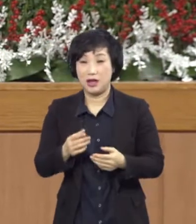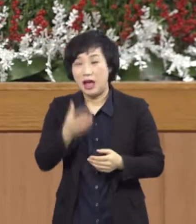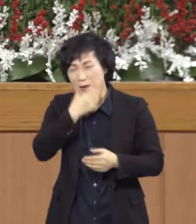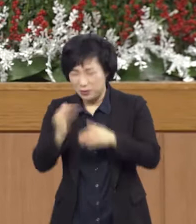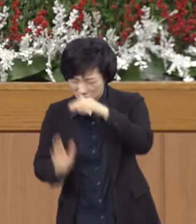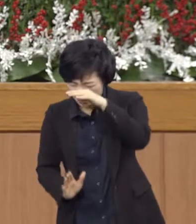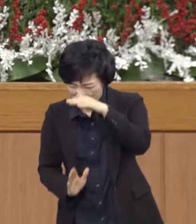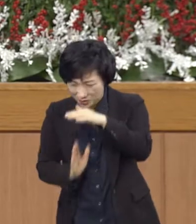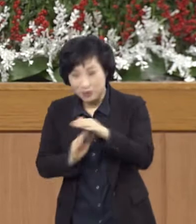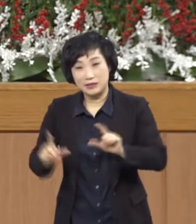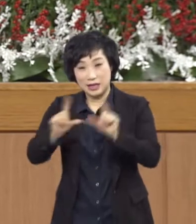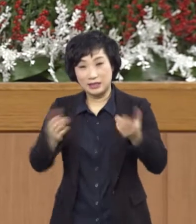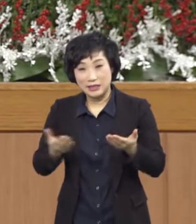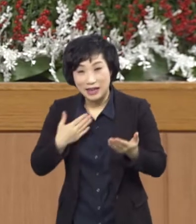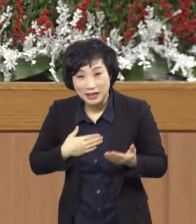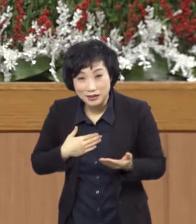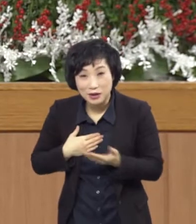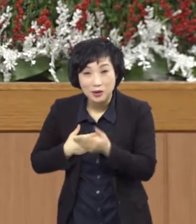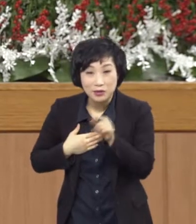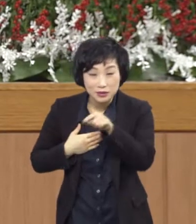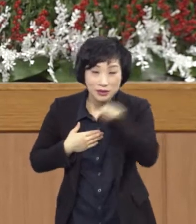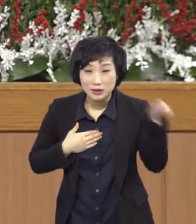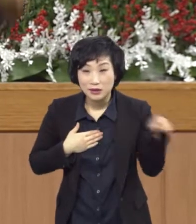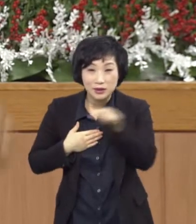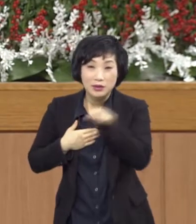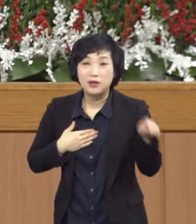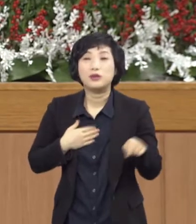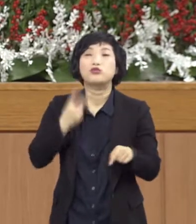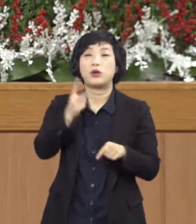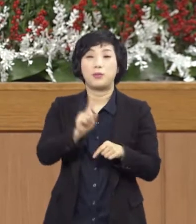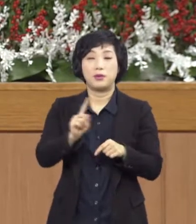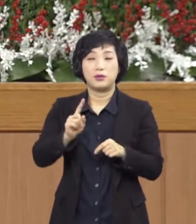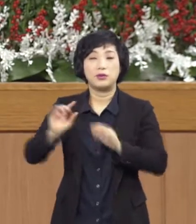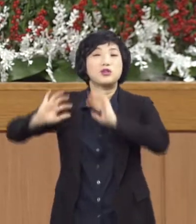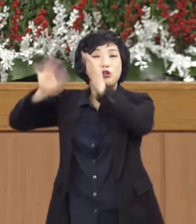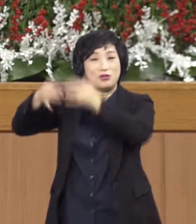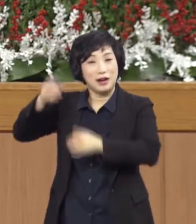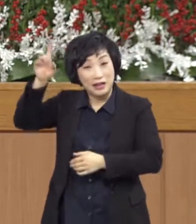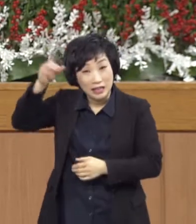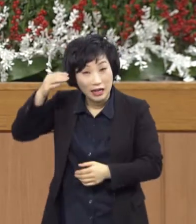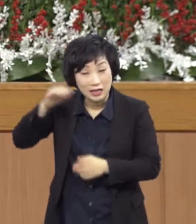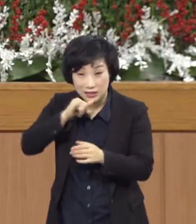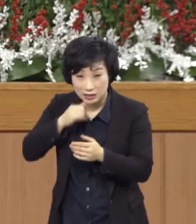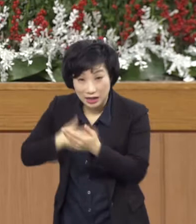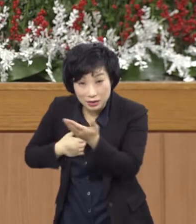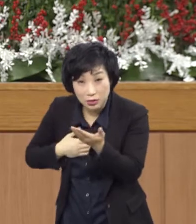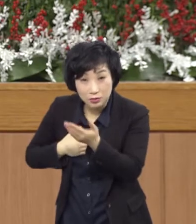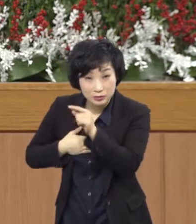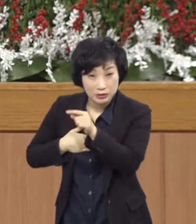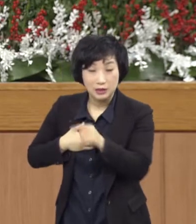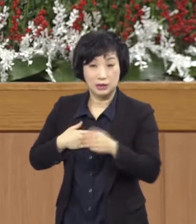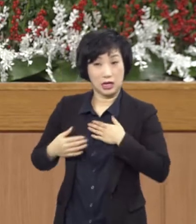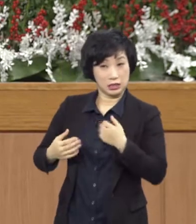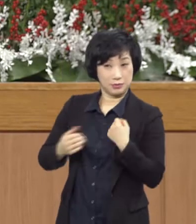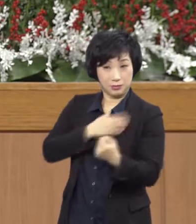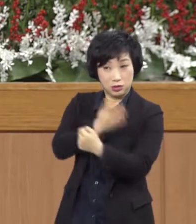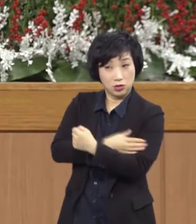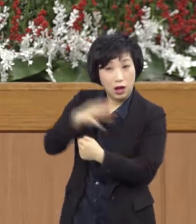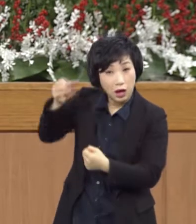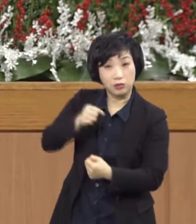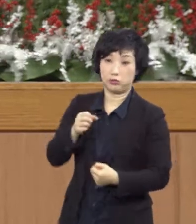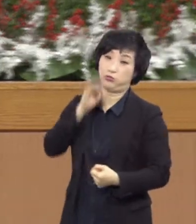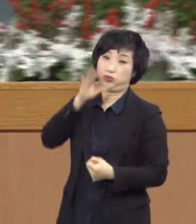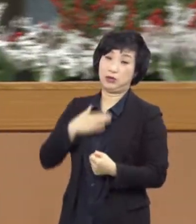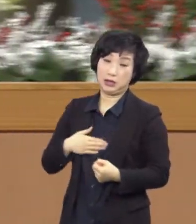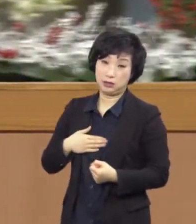것이니 그것은 천국밖에 없다. 내 힘으로 얻을 수 없다. 내 힘으로